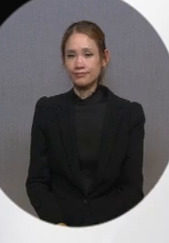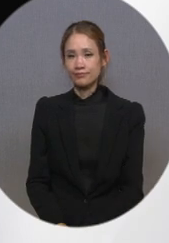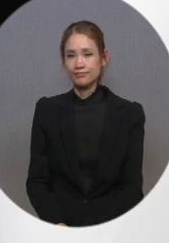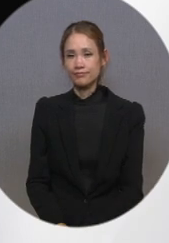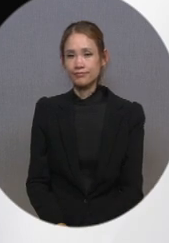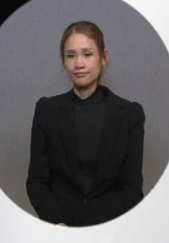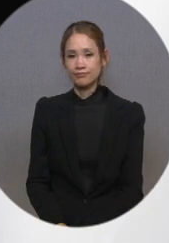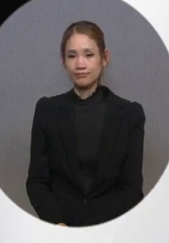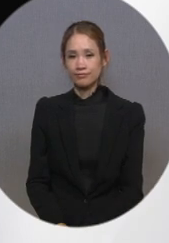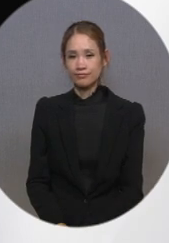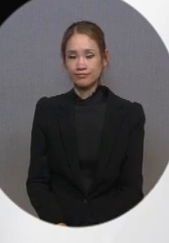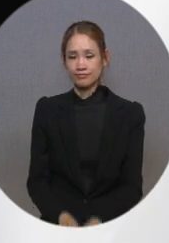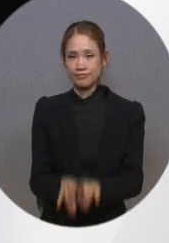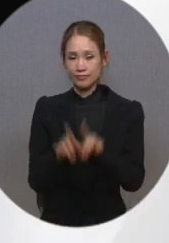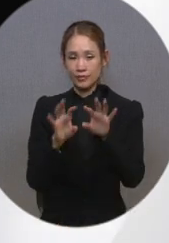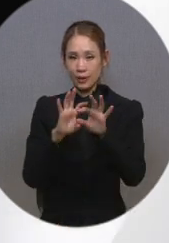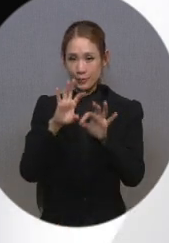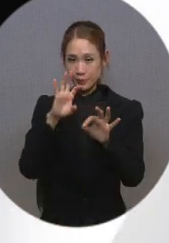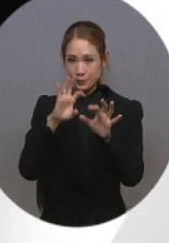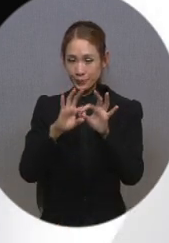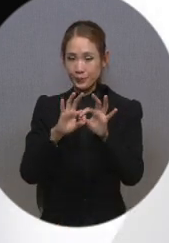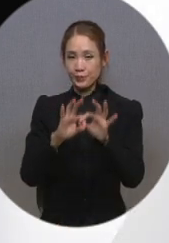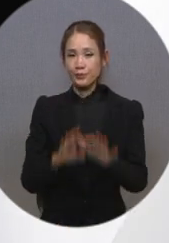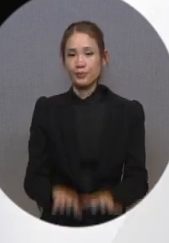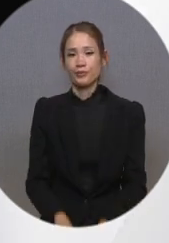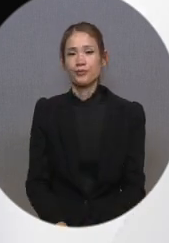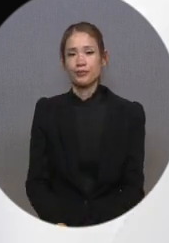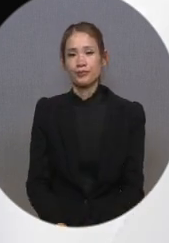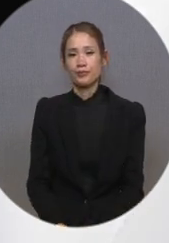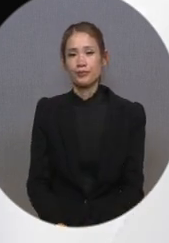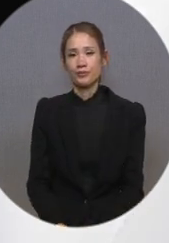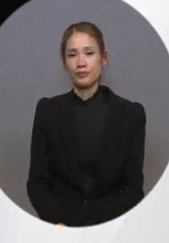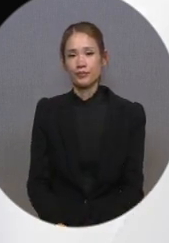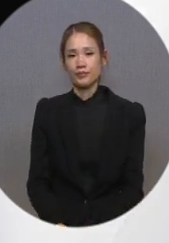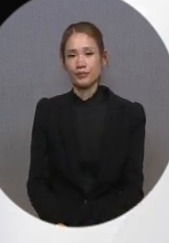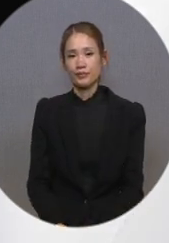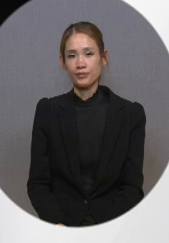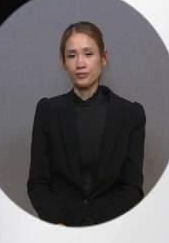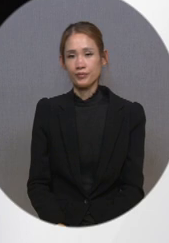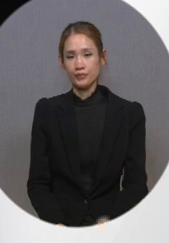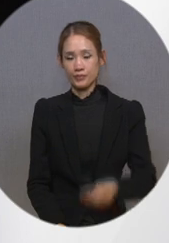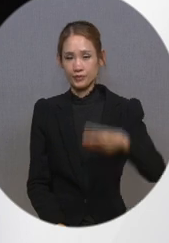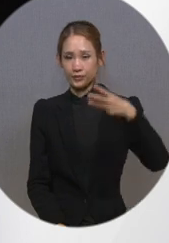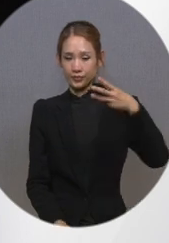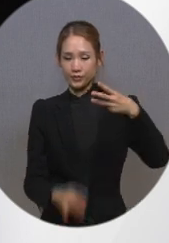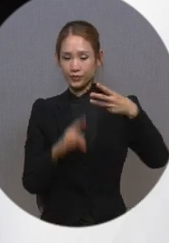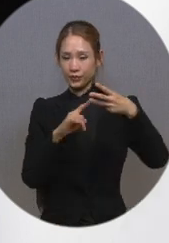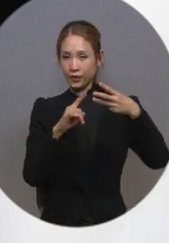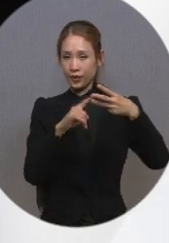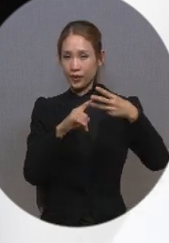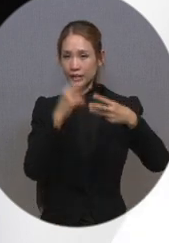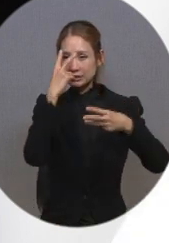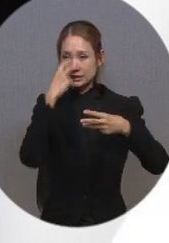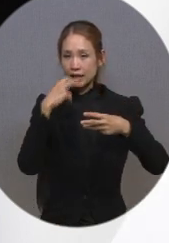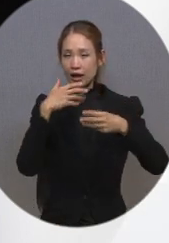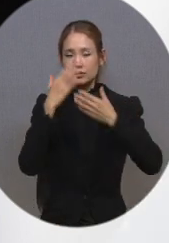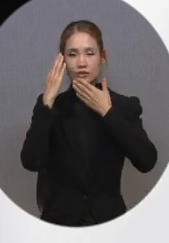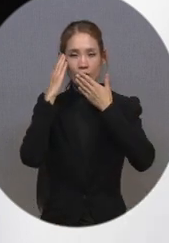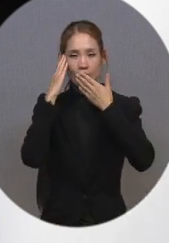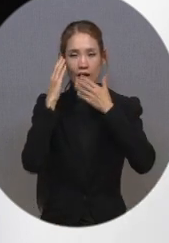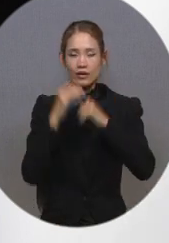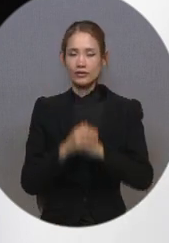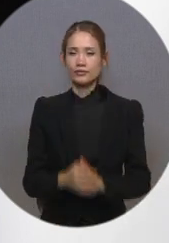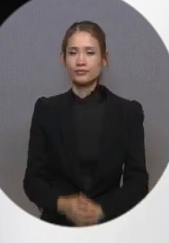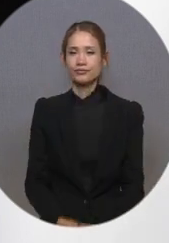다시 방향키를 이용해 세 번째 위치한 시각 청각 장애인 설정으로 이동 후